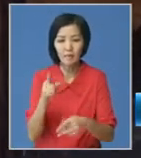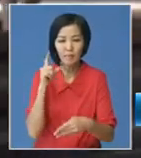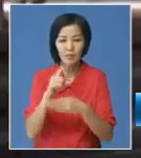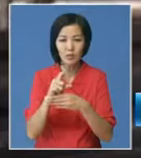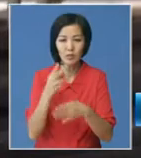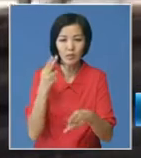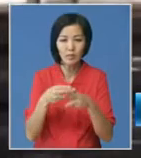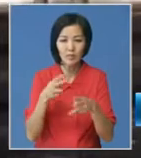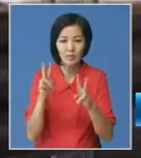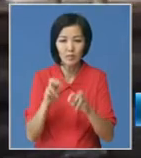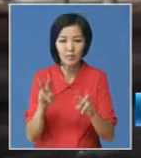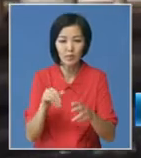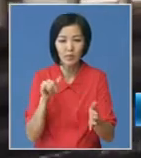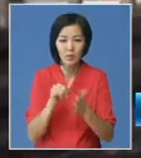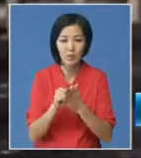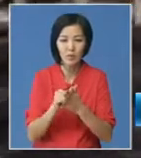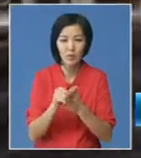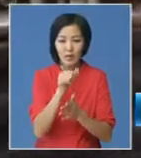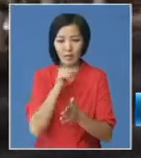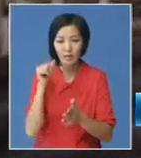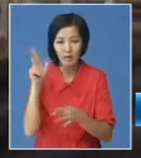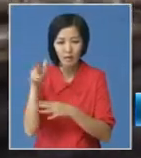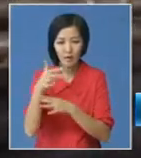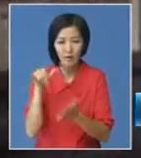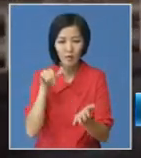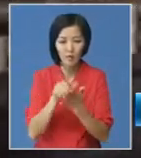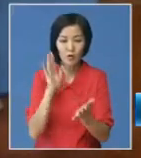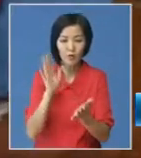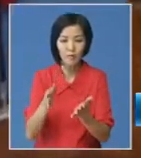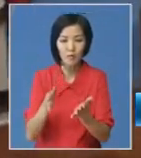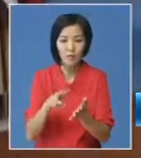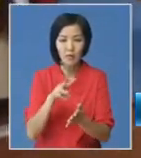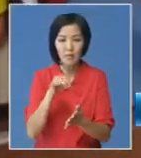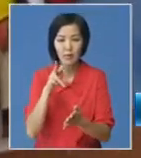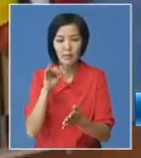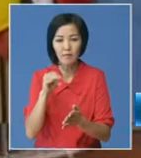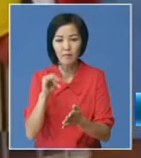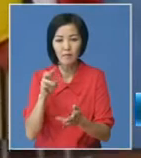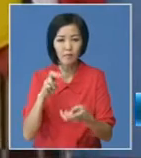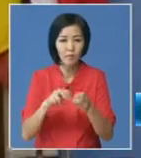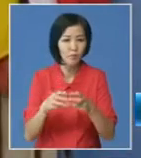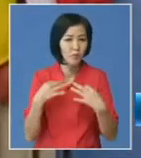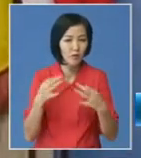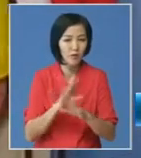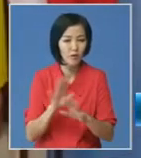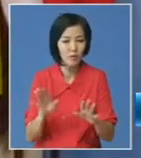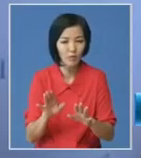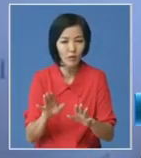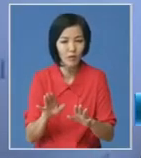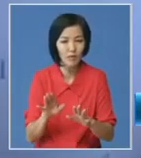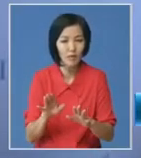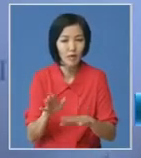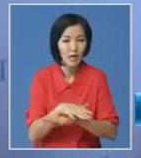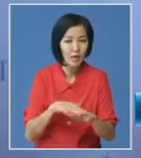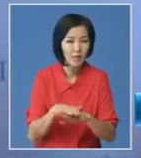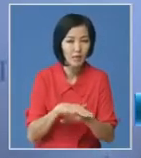іздегіш құралдардың орнына бейнебақылау камералары орнатылатын болды. Себебі Младеновтың айтуынша, бұл мәселеге бейжай қарамау керек. Бұл тек жергілікті елдің